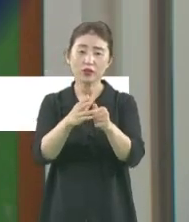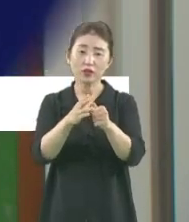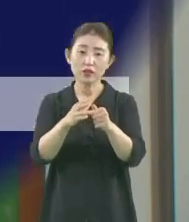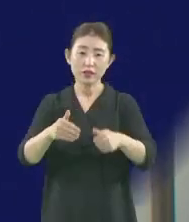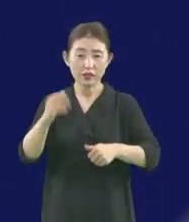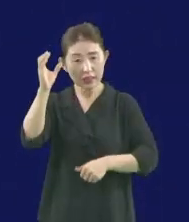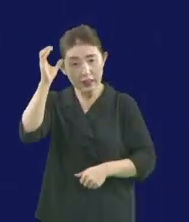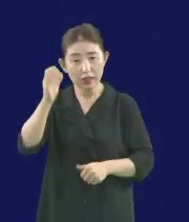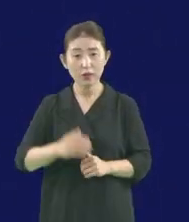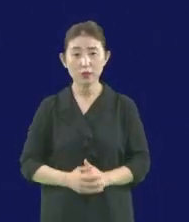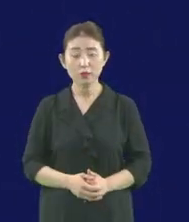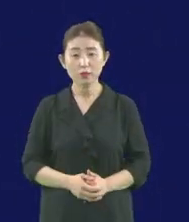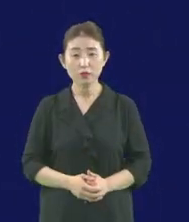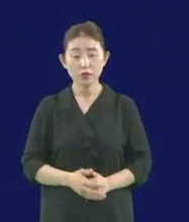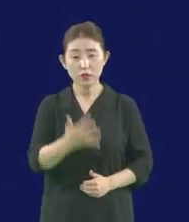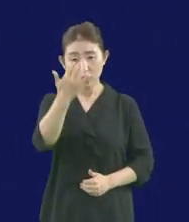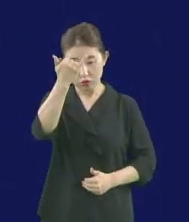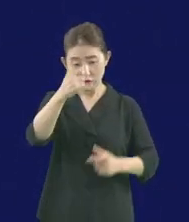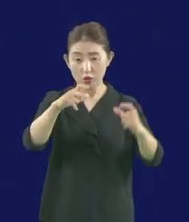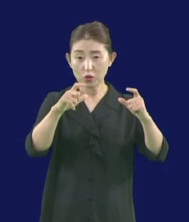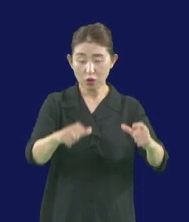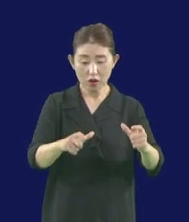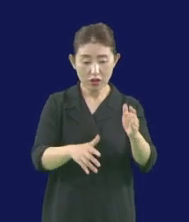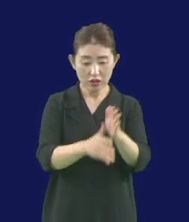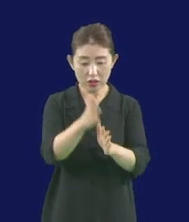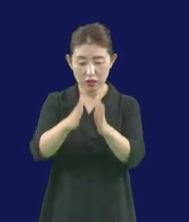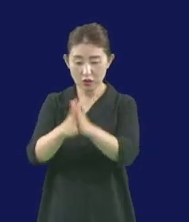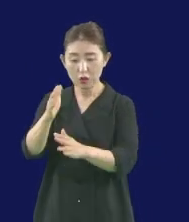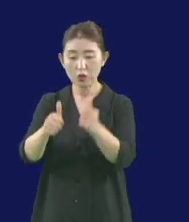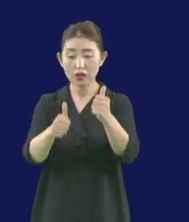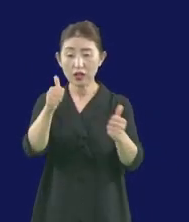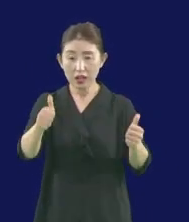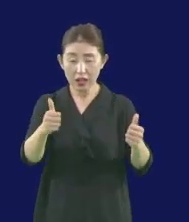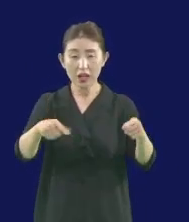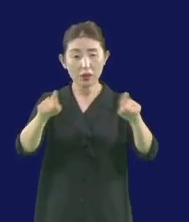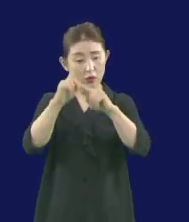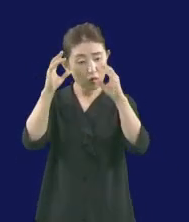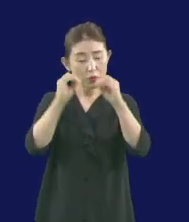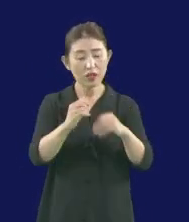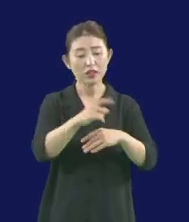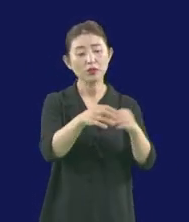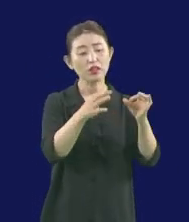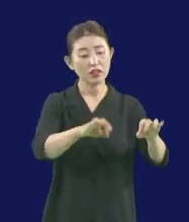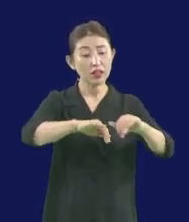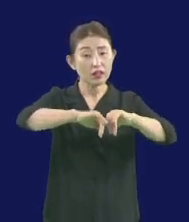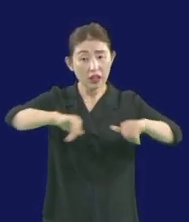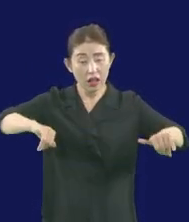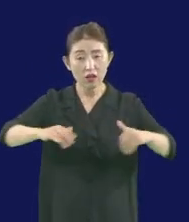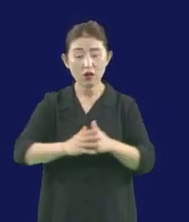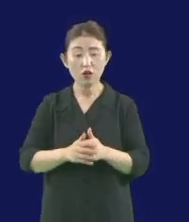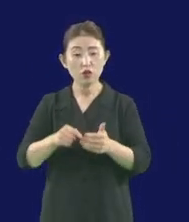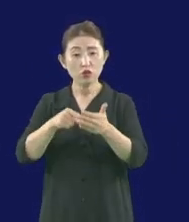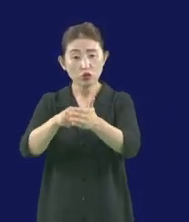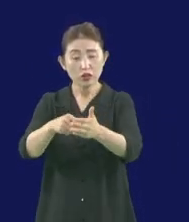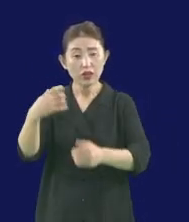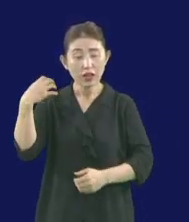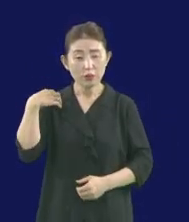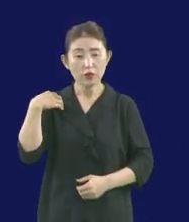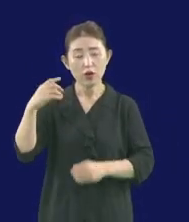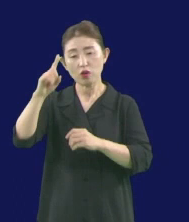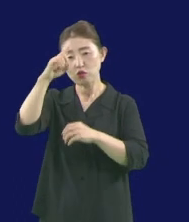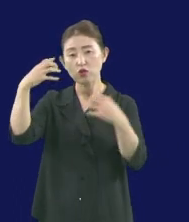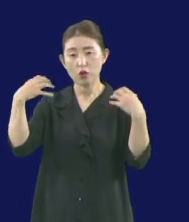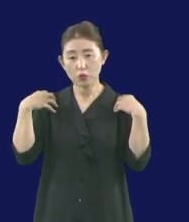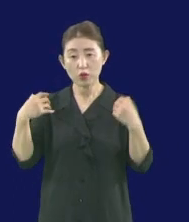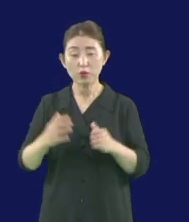있습니다. 충남을 필두로 충청권 4개 시도가 추진 중인 지방은행과 달리 추진 주체가 국가입니다.